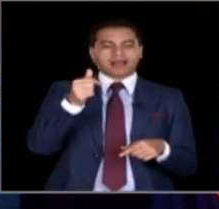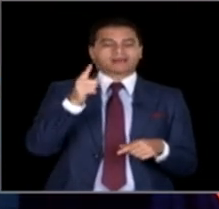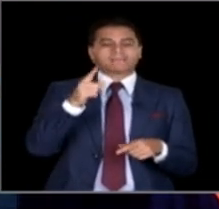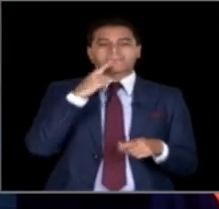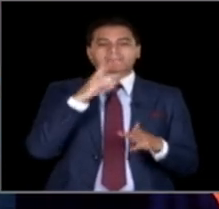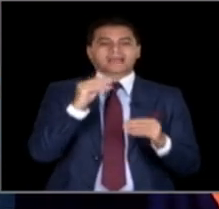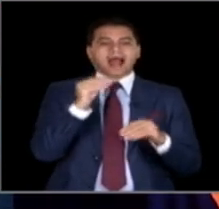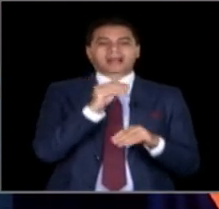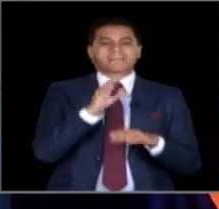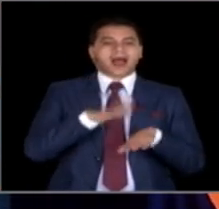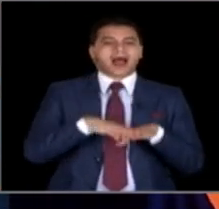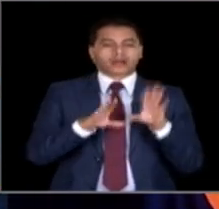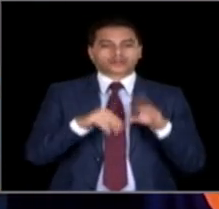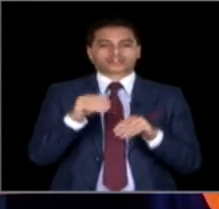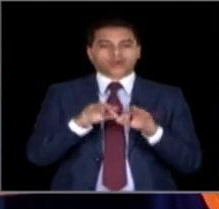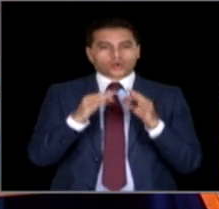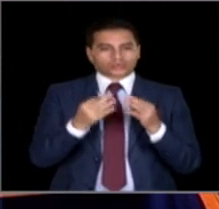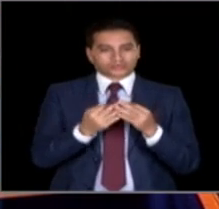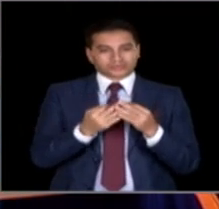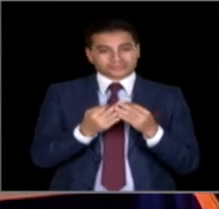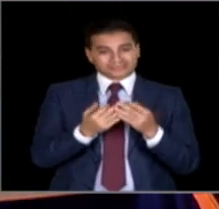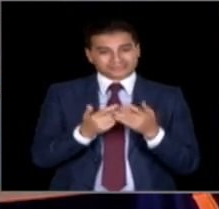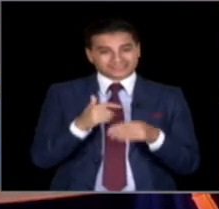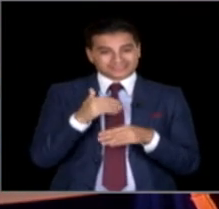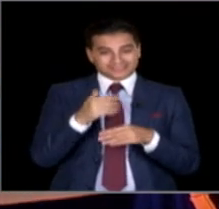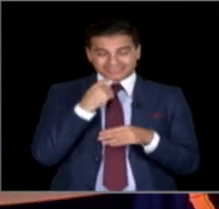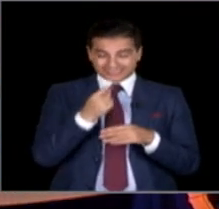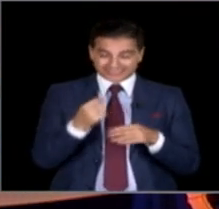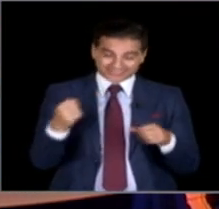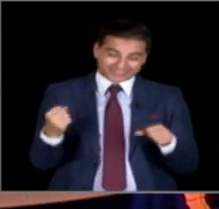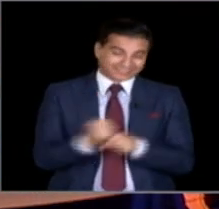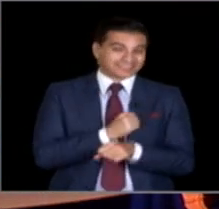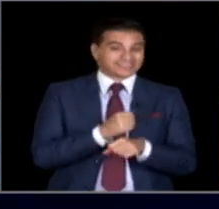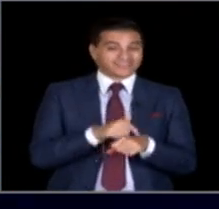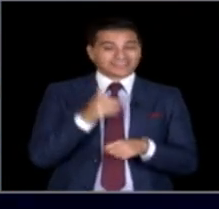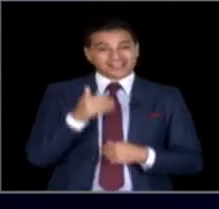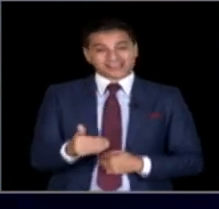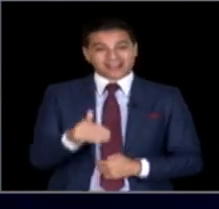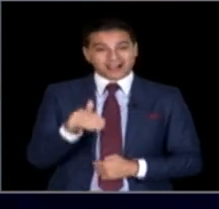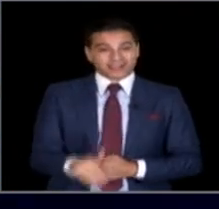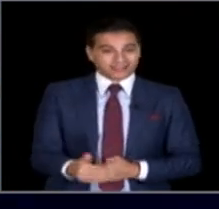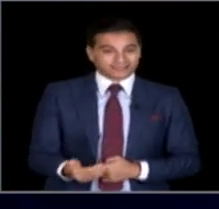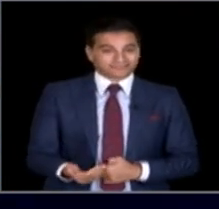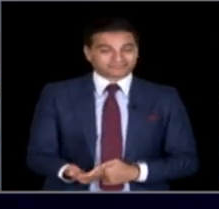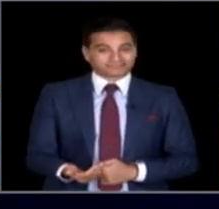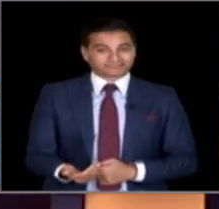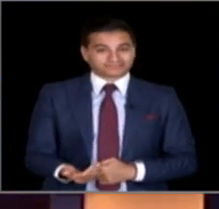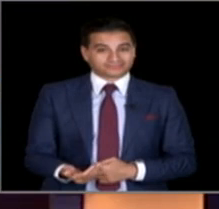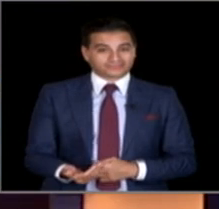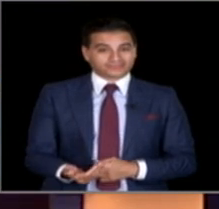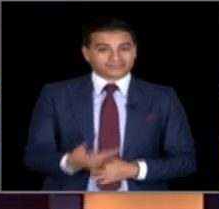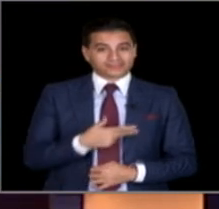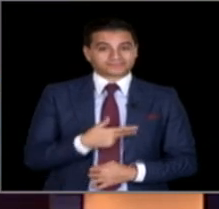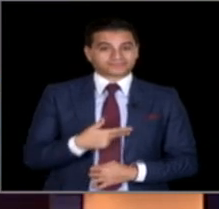بتتكلم عن عيلة. ثانية يا رضا، في الثانية العشرين.